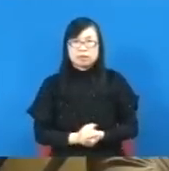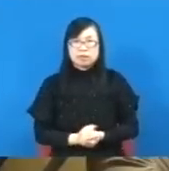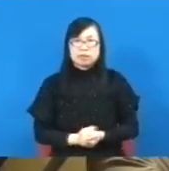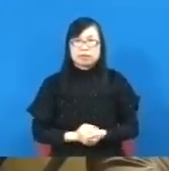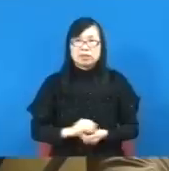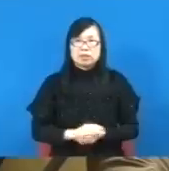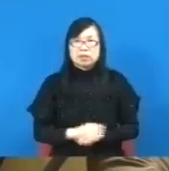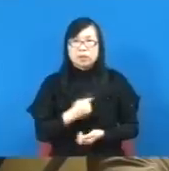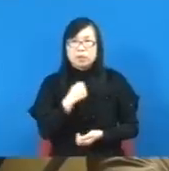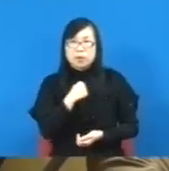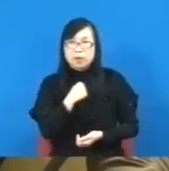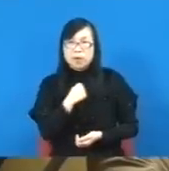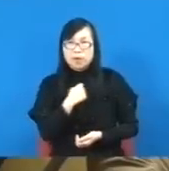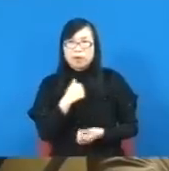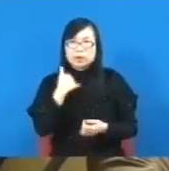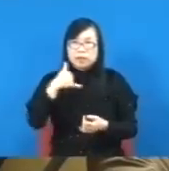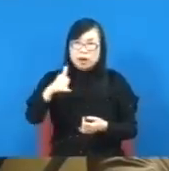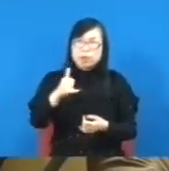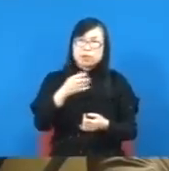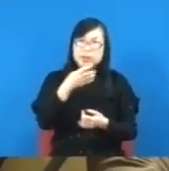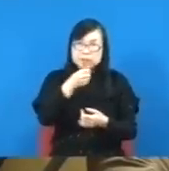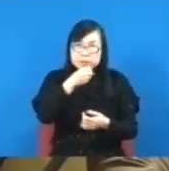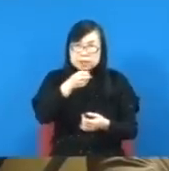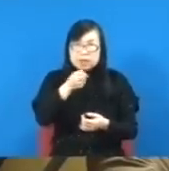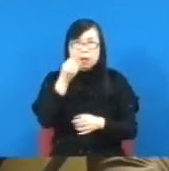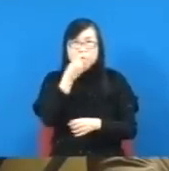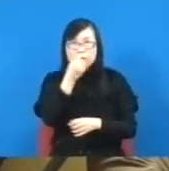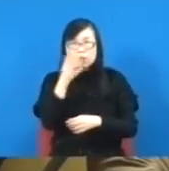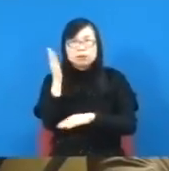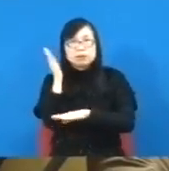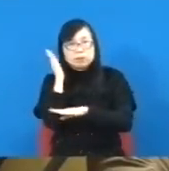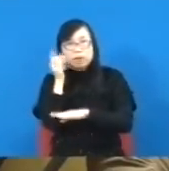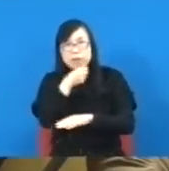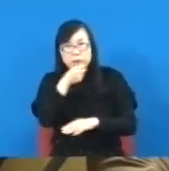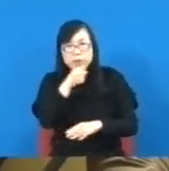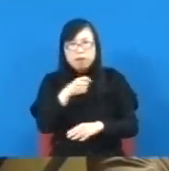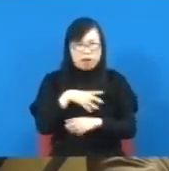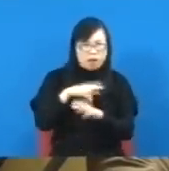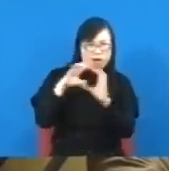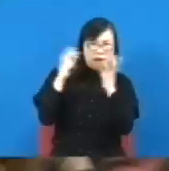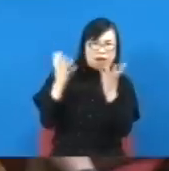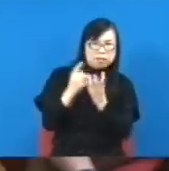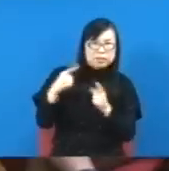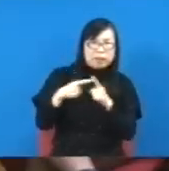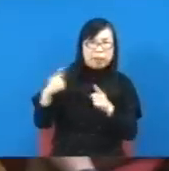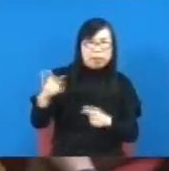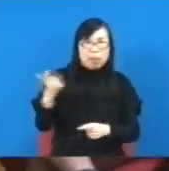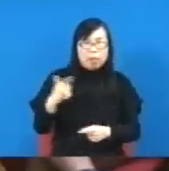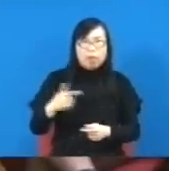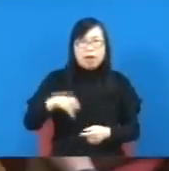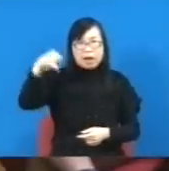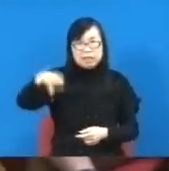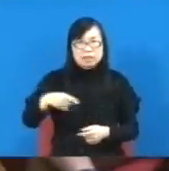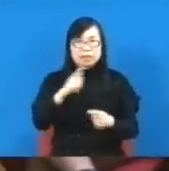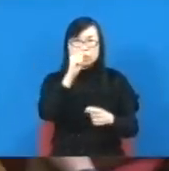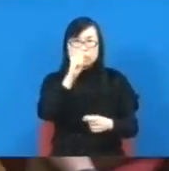下啦，好啊咁樣。 我哋去一去港台接受訪問嘅喎，哇，都要咁勞師動眾。 係。 咁下次你 TVB